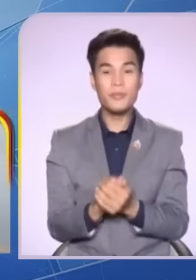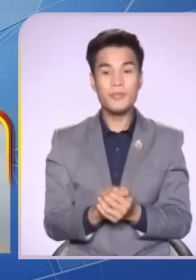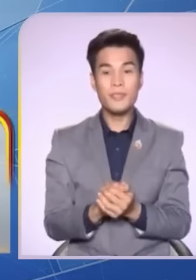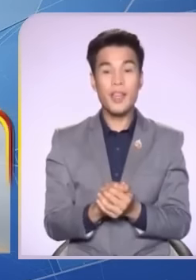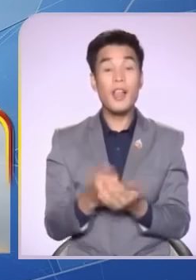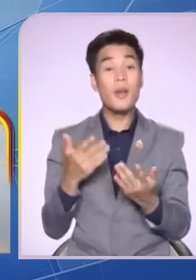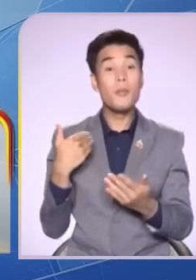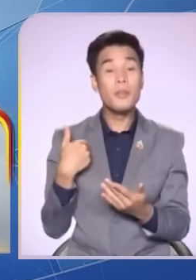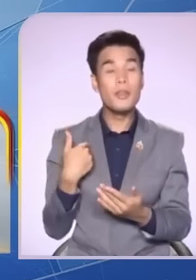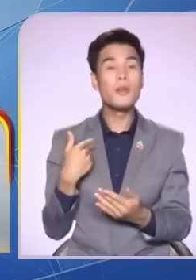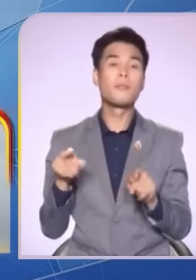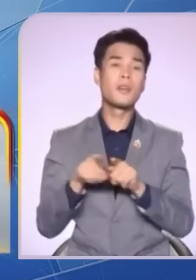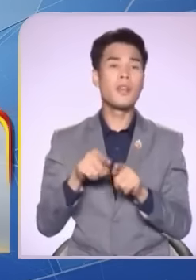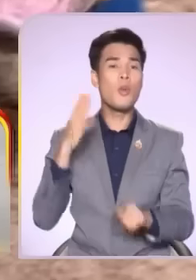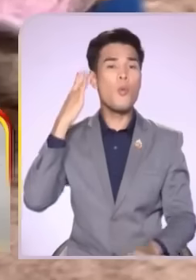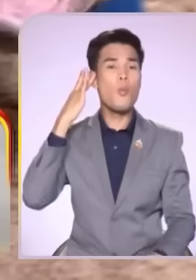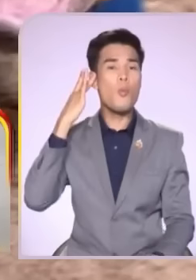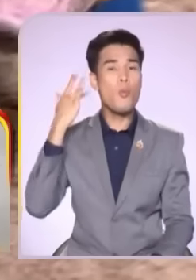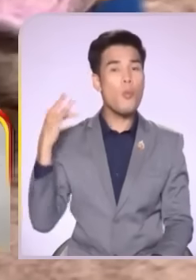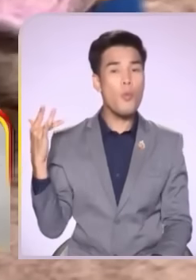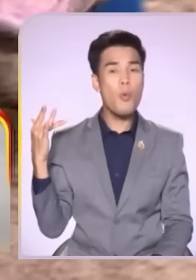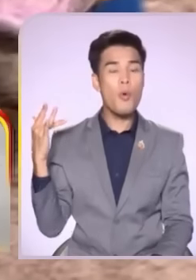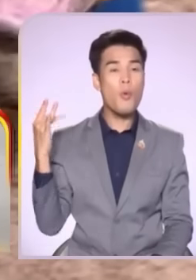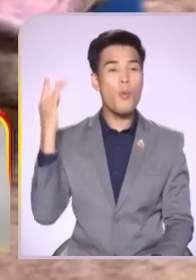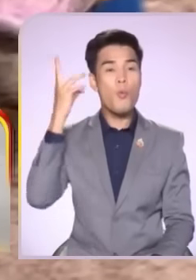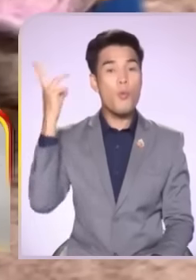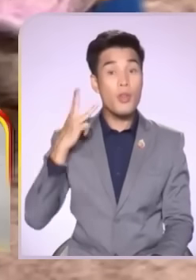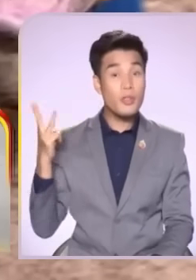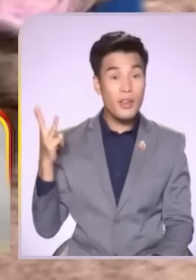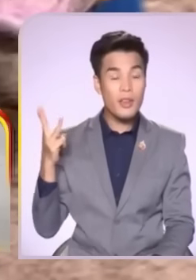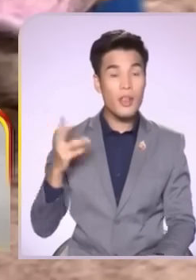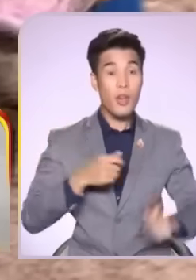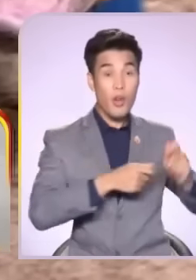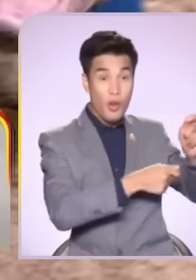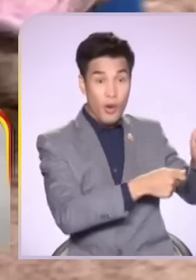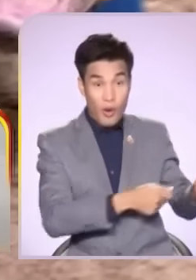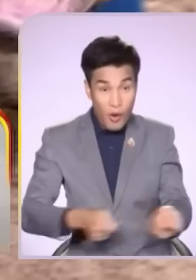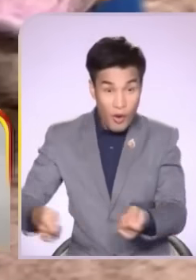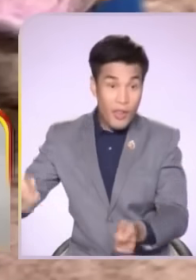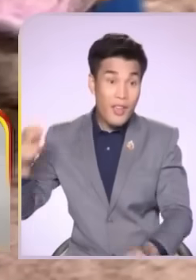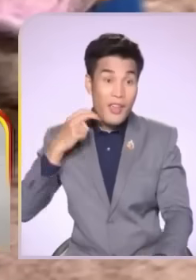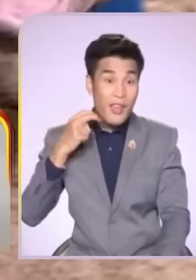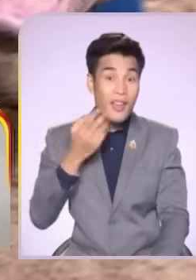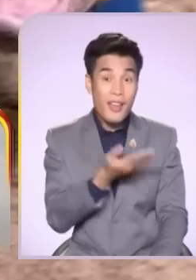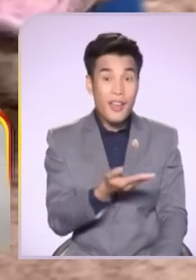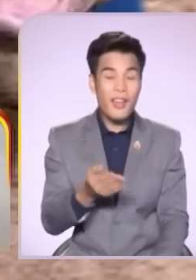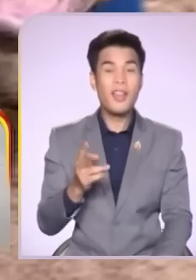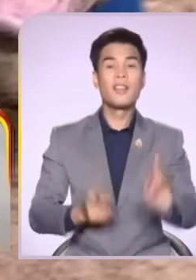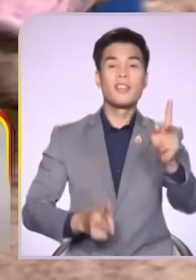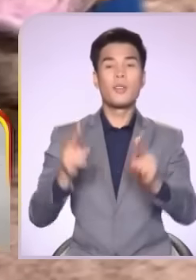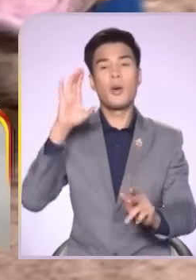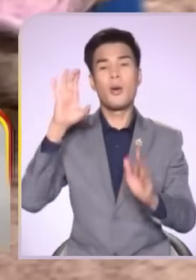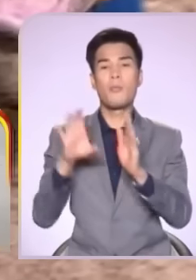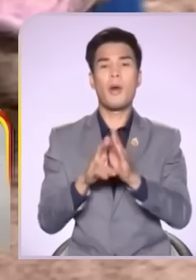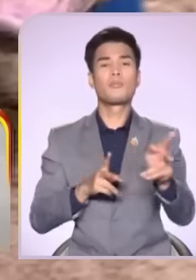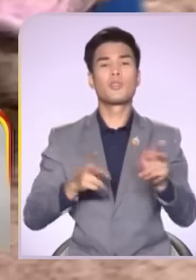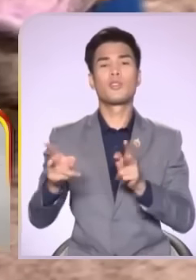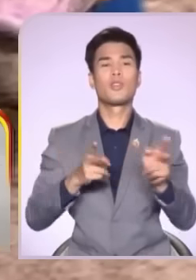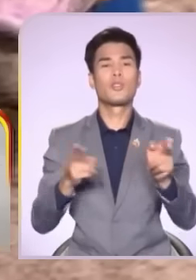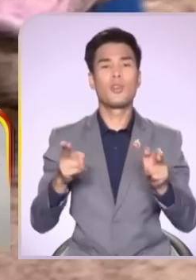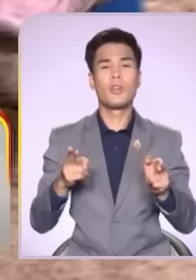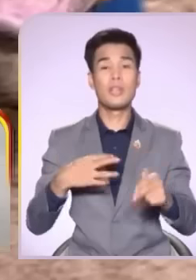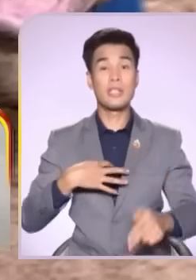พอครับวอชิงตันแคปิตอลทีมดังในศึกฮอกกี้น้ำแข็งฮะ ค่ะ NHL ตัดต่อภาพหมูเด้ง